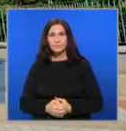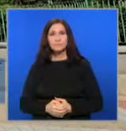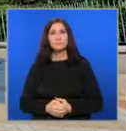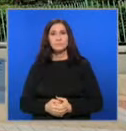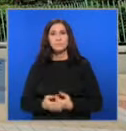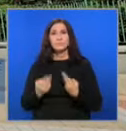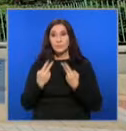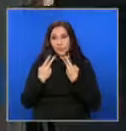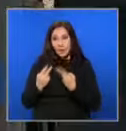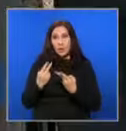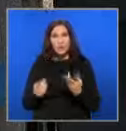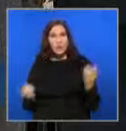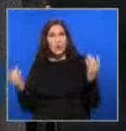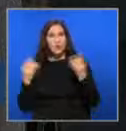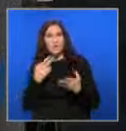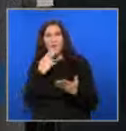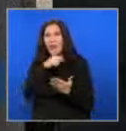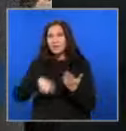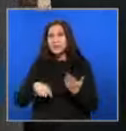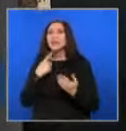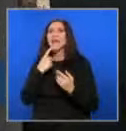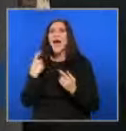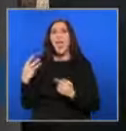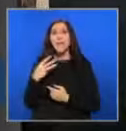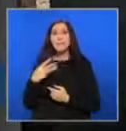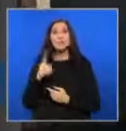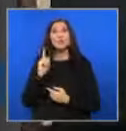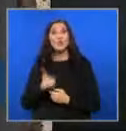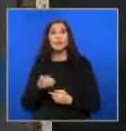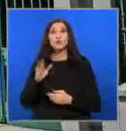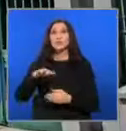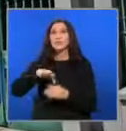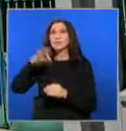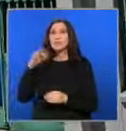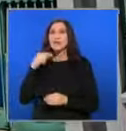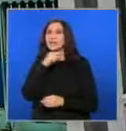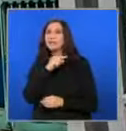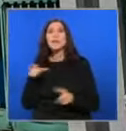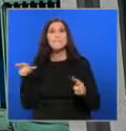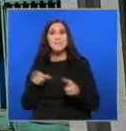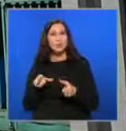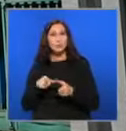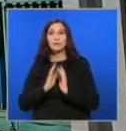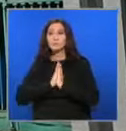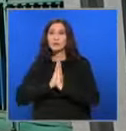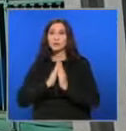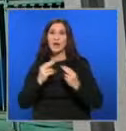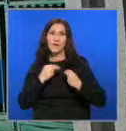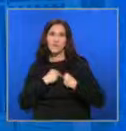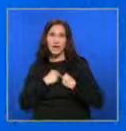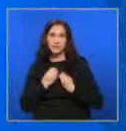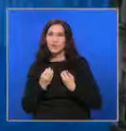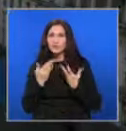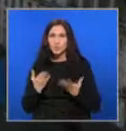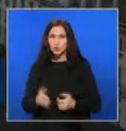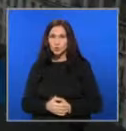Да преразгледа листата на епископи, от която ще се избира сливенски митрополит, призоваха вярващи. Възможно ли е това?